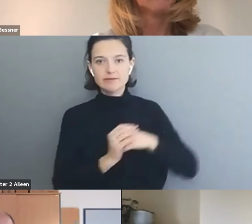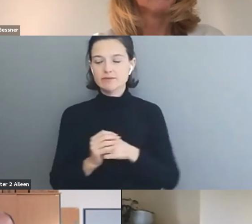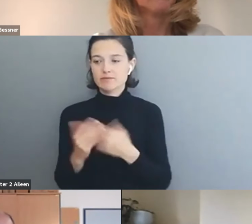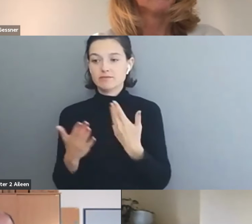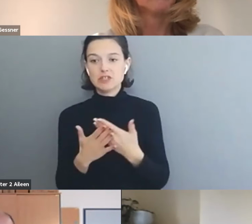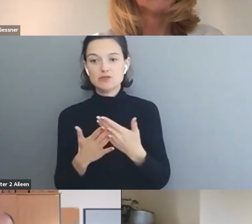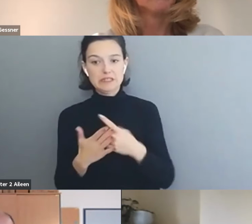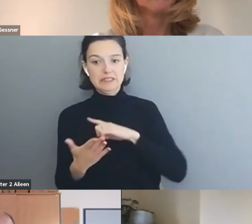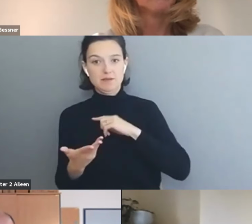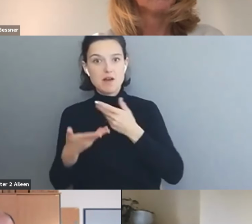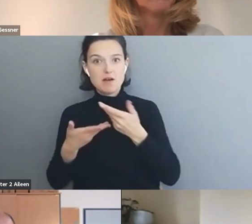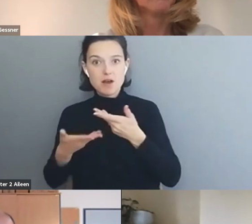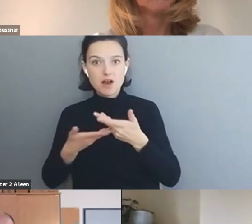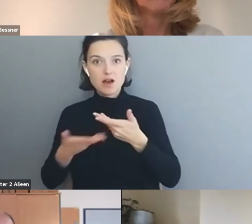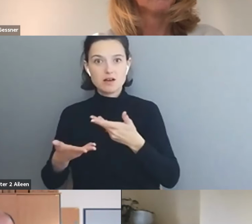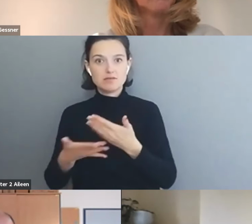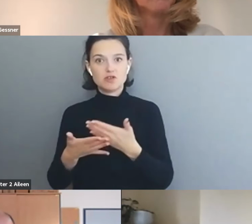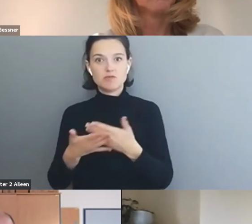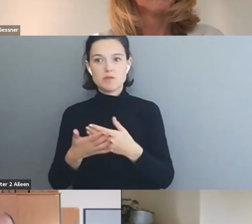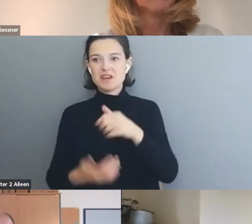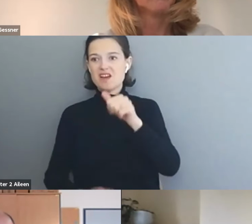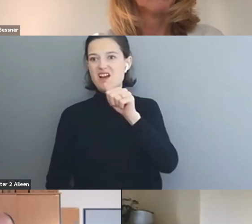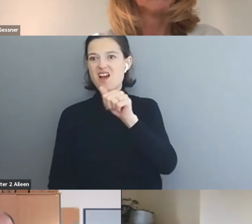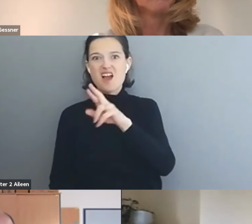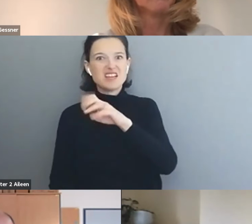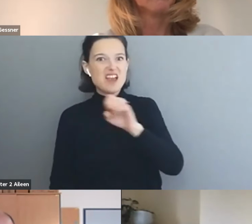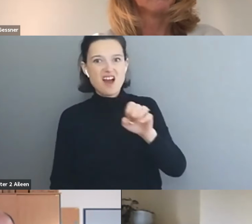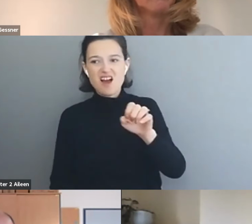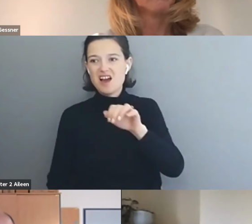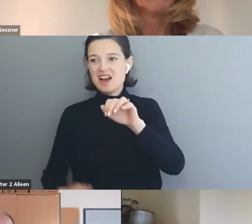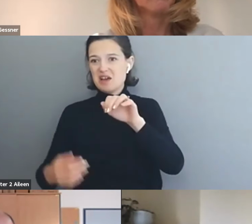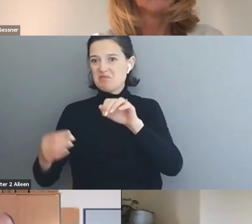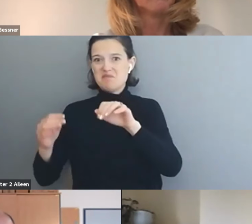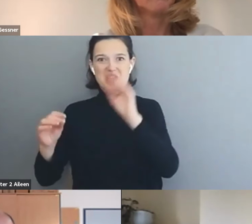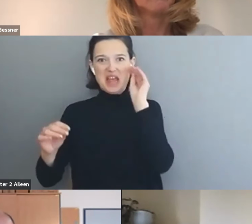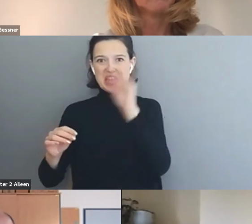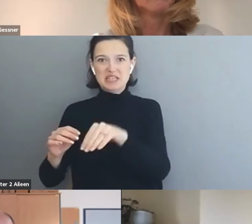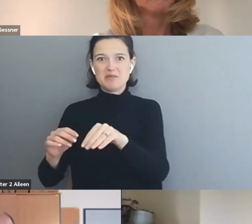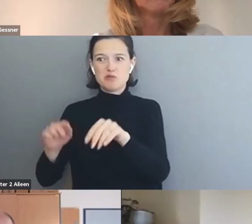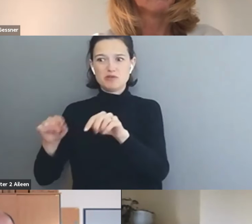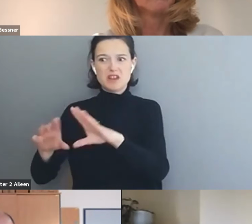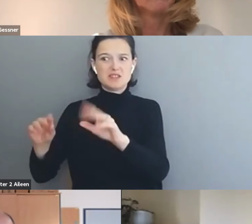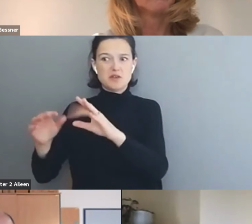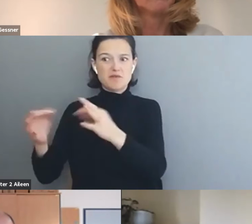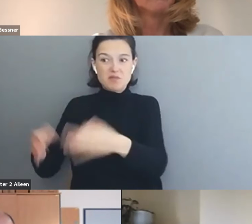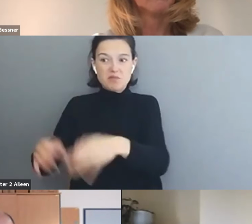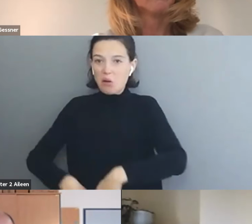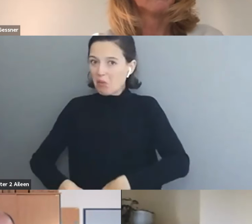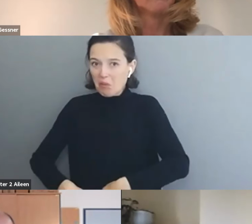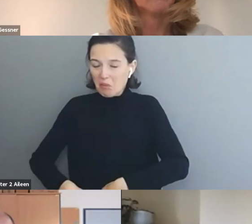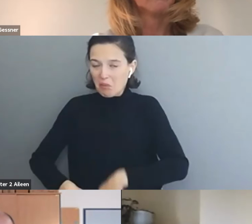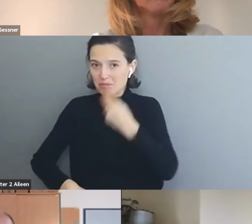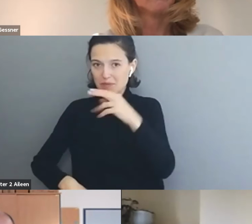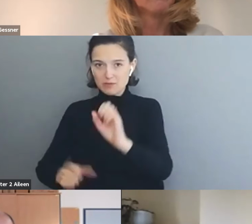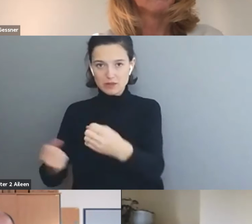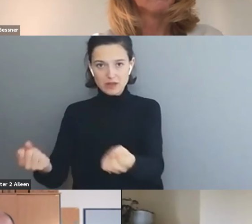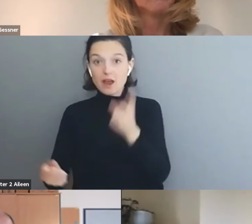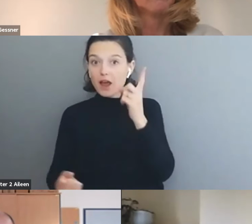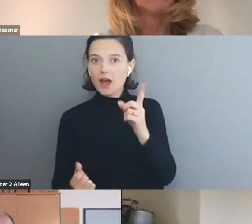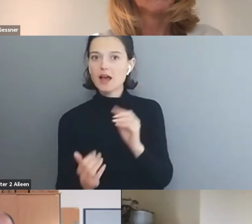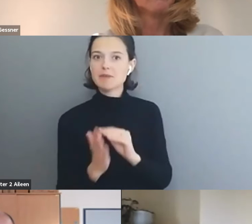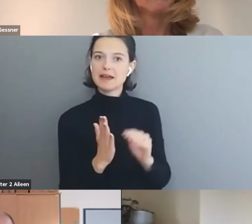geht, mit welchem ARIA-Attribut man nun wirklich in der Softwareentwicklung arbeiten müsste. Was ich aber tun kann, ist Redaktoren unterstützen.